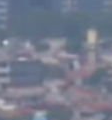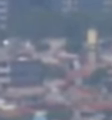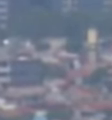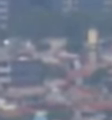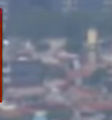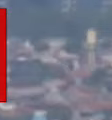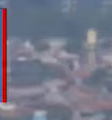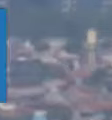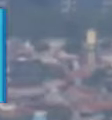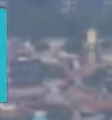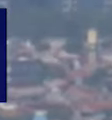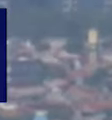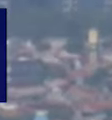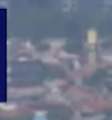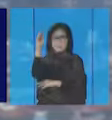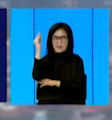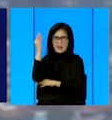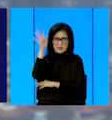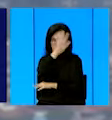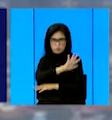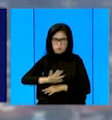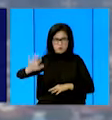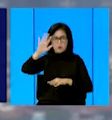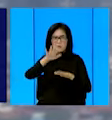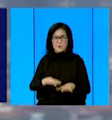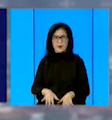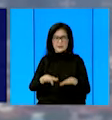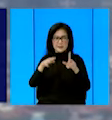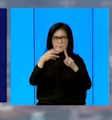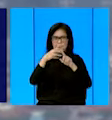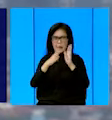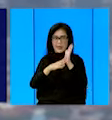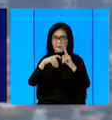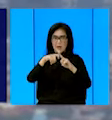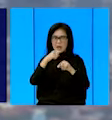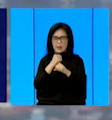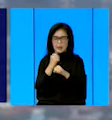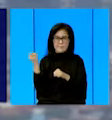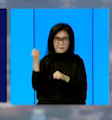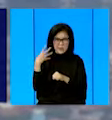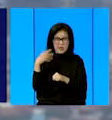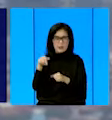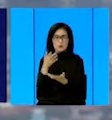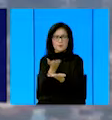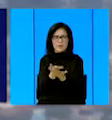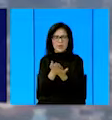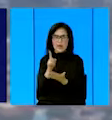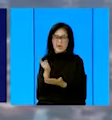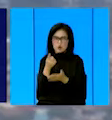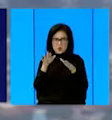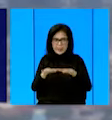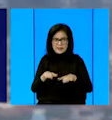sebagian wilayah di Jabo detabek tergenang air badan meteorologi klimatologi dan geofisika atau BMKG meminta kita untuk waspada